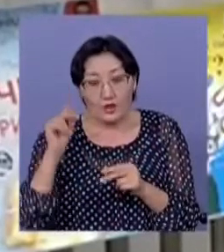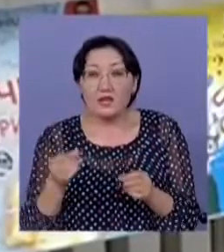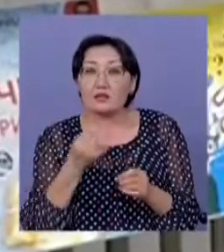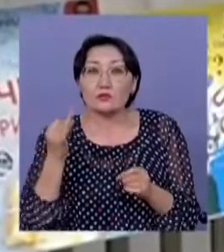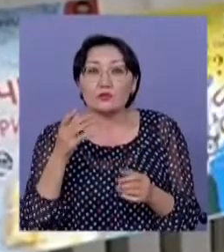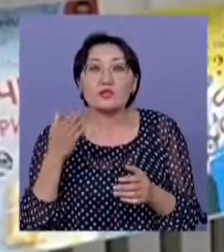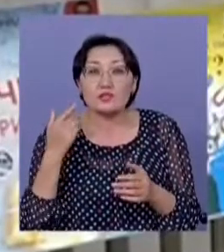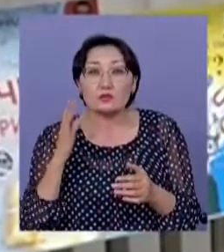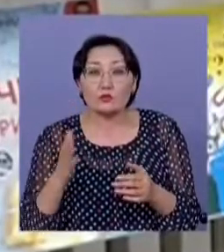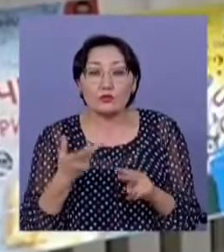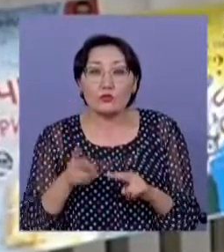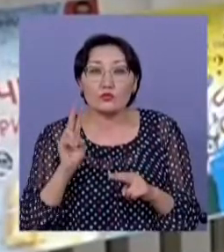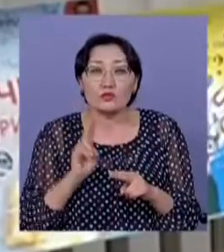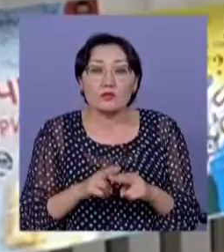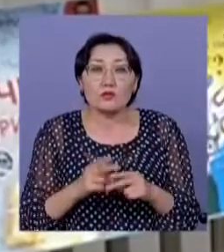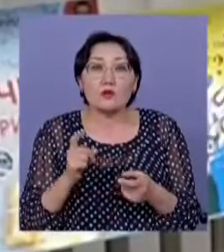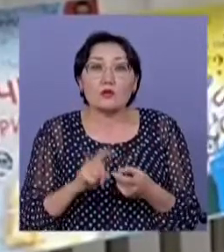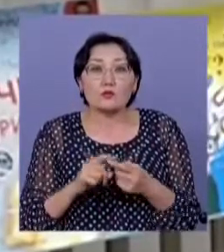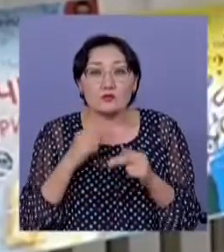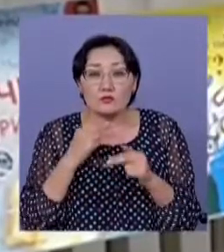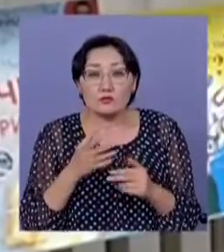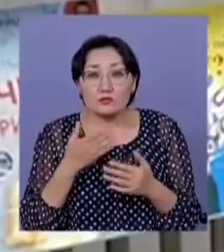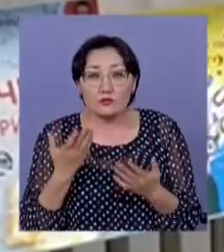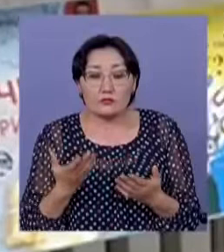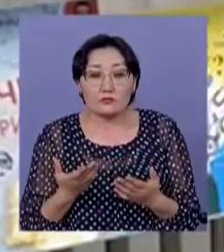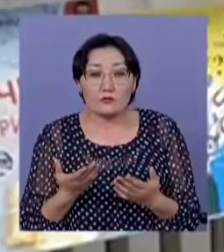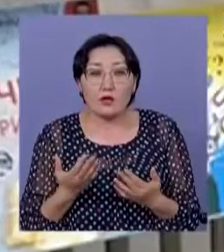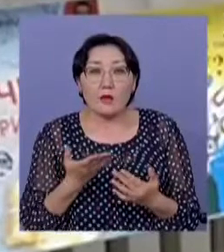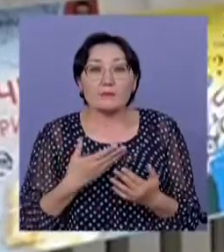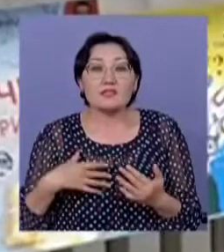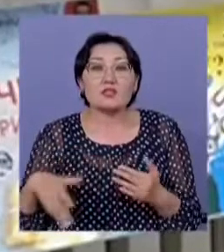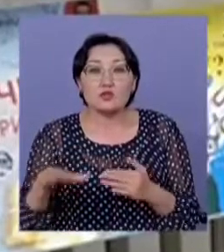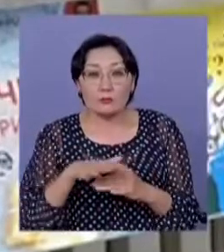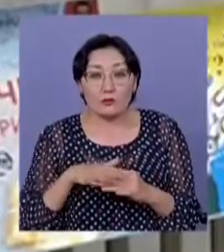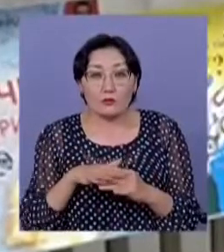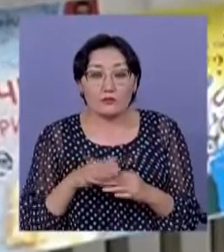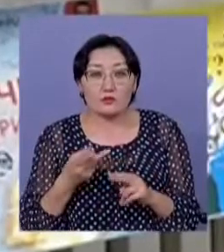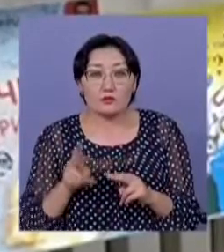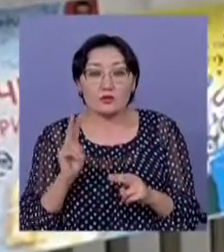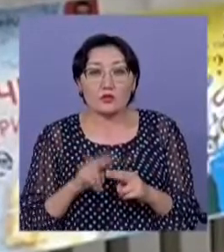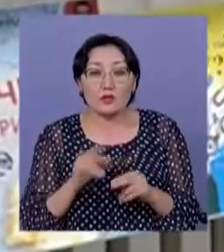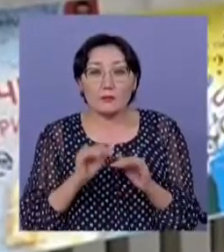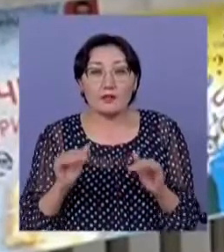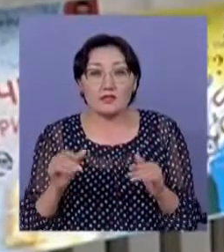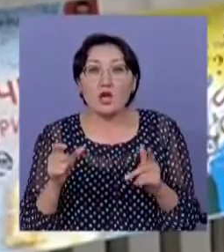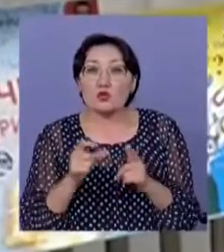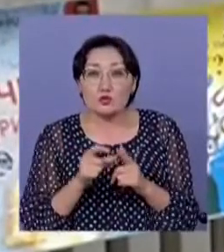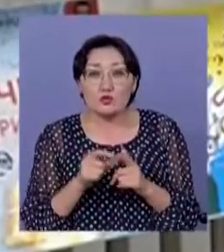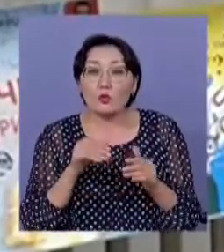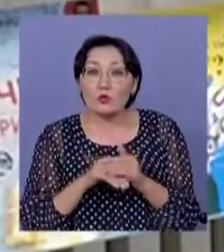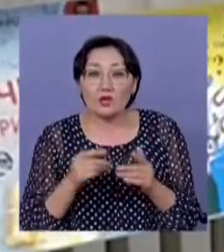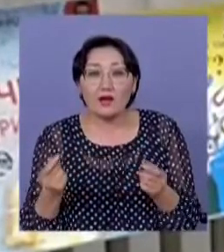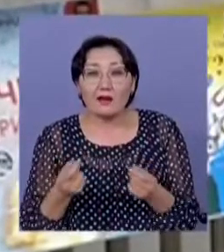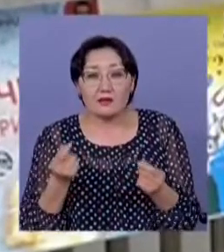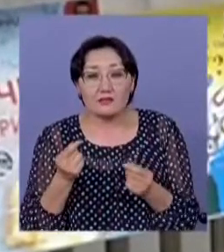болады. Осы жағы ескерілмей жатыр біздің жалпы қоғамда. Сондықтан балалар сөзі қора аз,